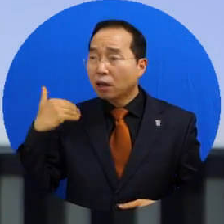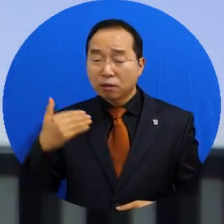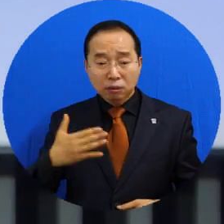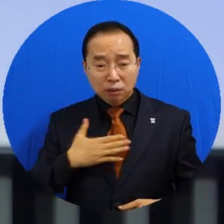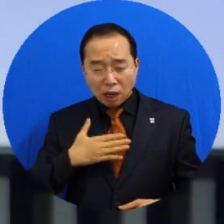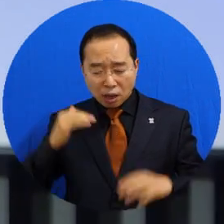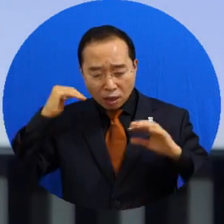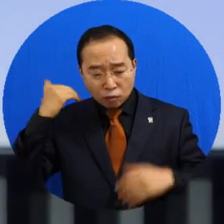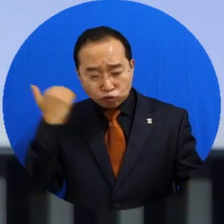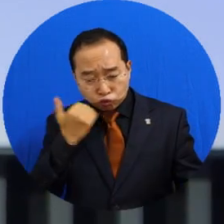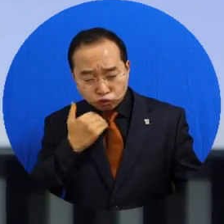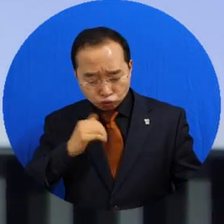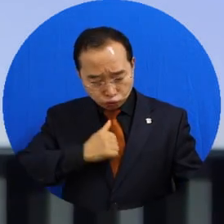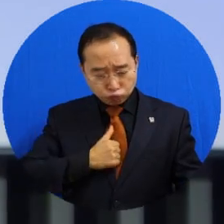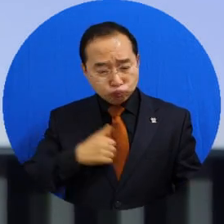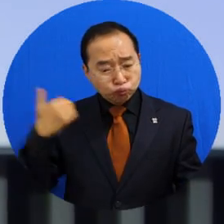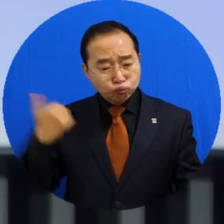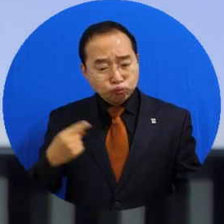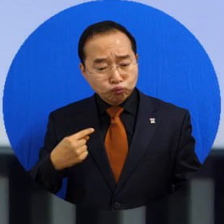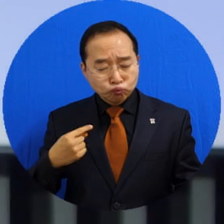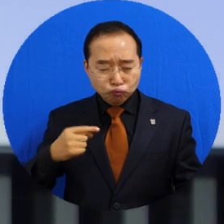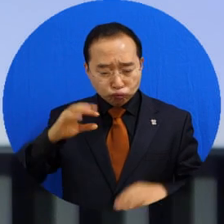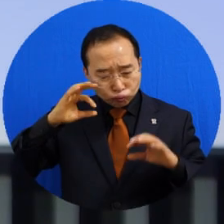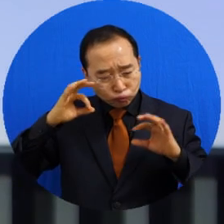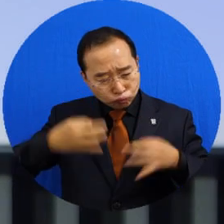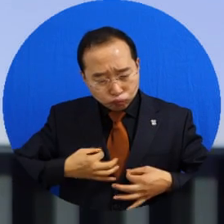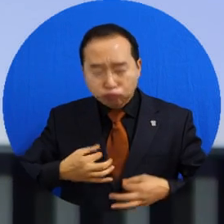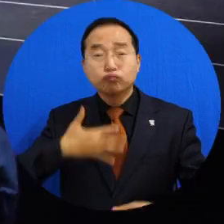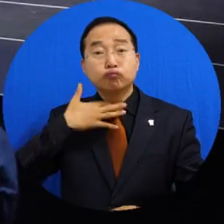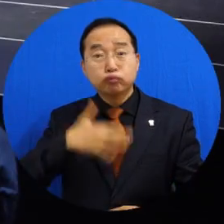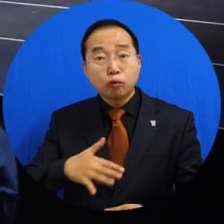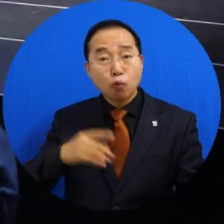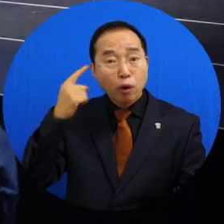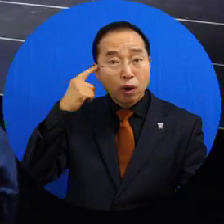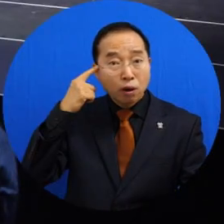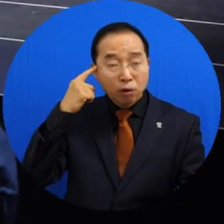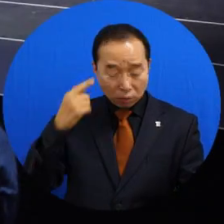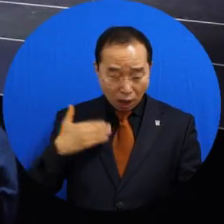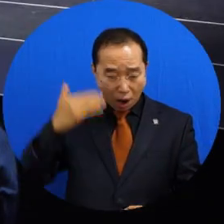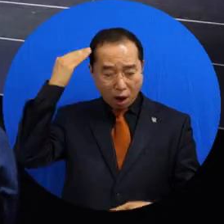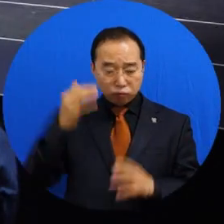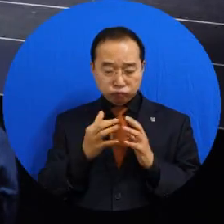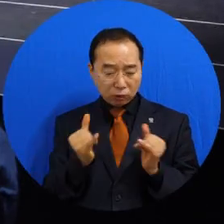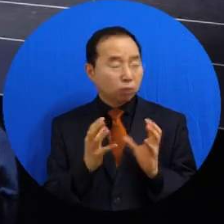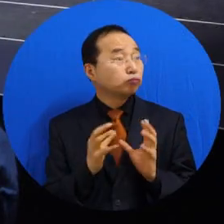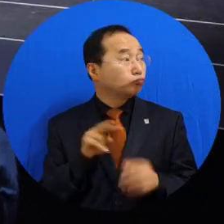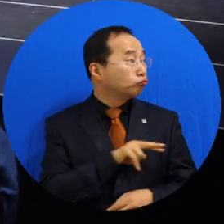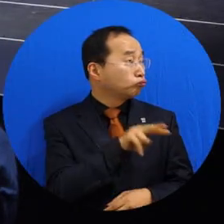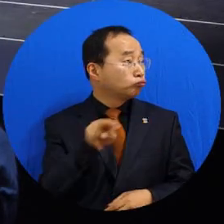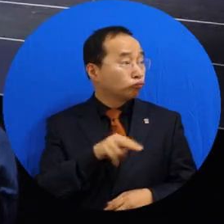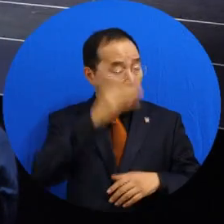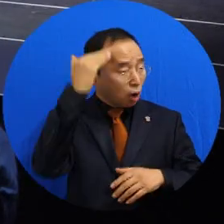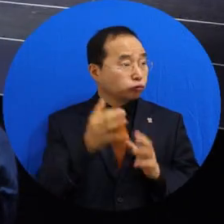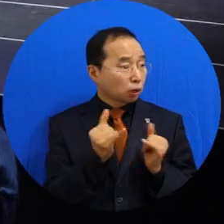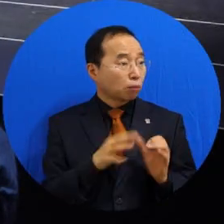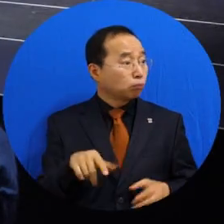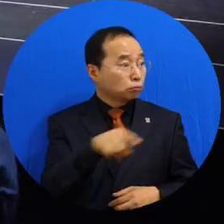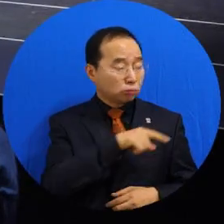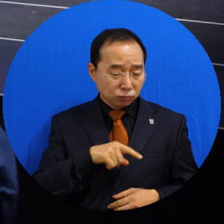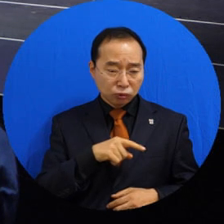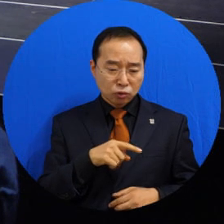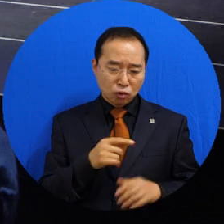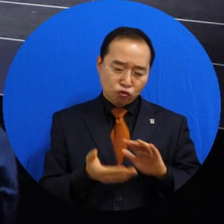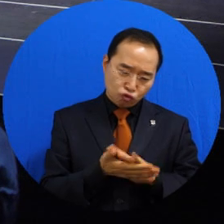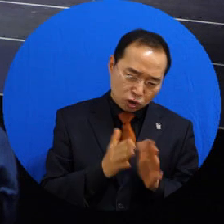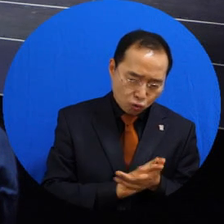혹은 정체성에 대해서 한 번도 자문을 해본 적이 없어요. 왜냐? 다 한국 사람이잖아요, 주위에. 저는 초등학교,